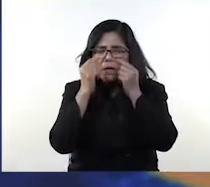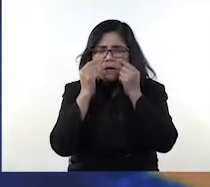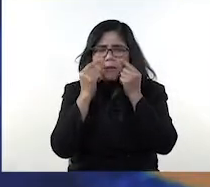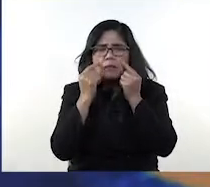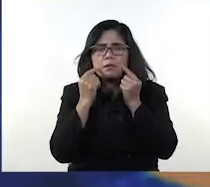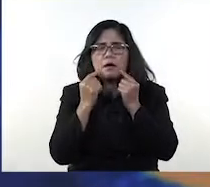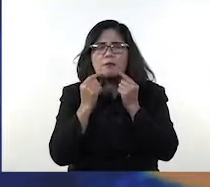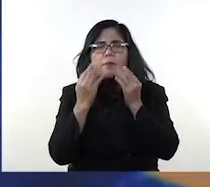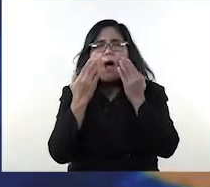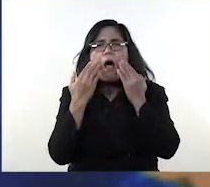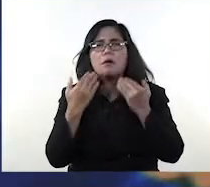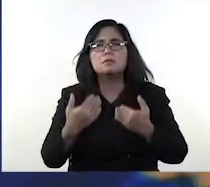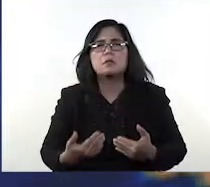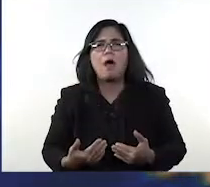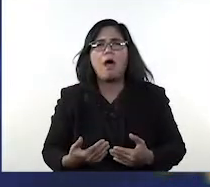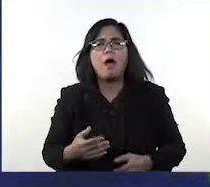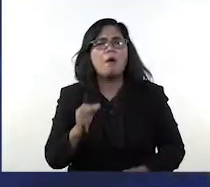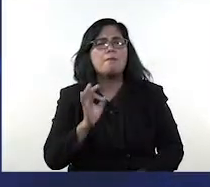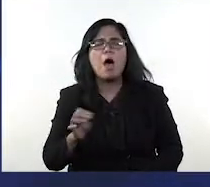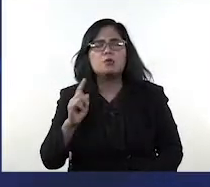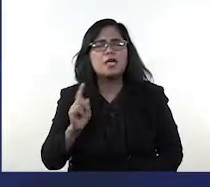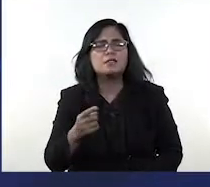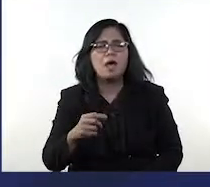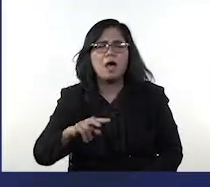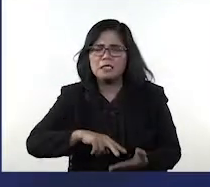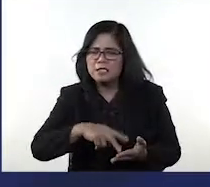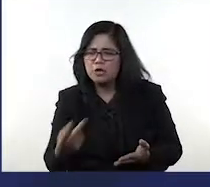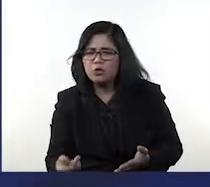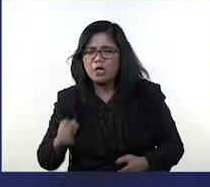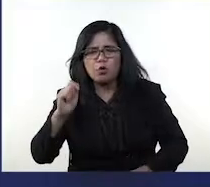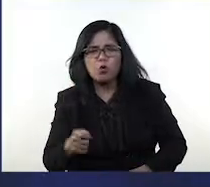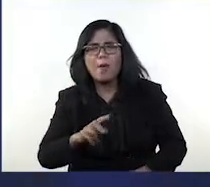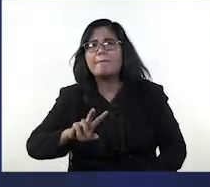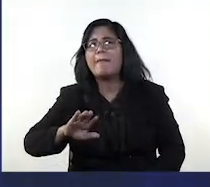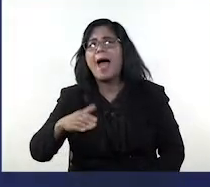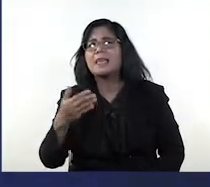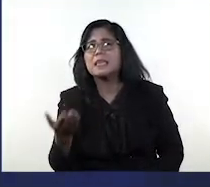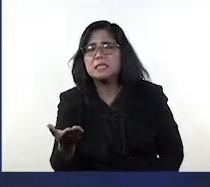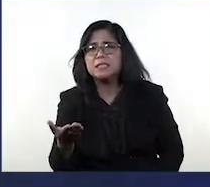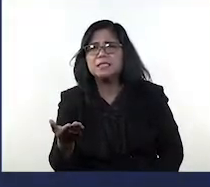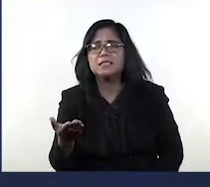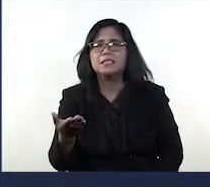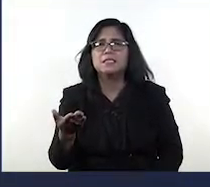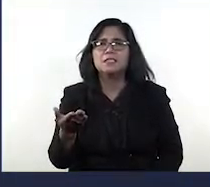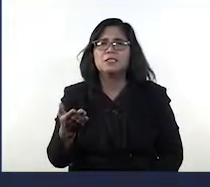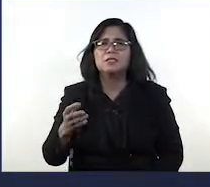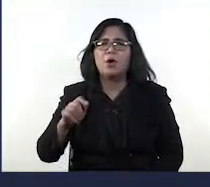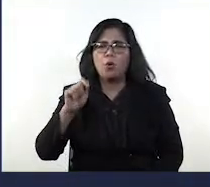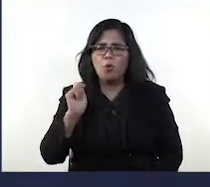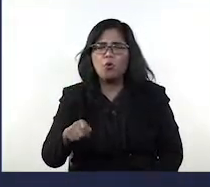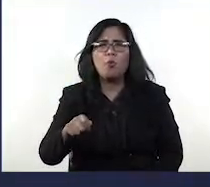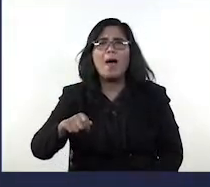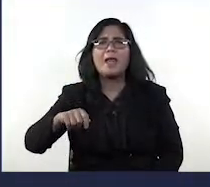mengalir dipipi karena dia baru saja sebesar dijatuhkan hukuman mati baru-baru saja dijatuhkan hukuman